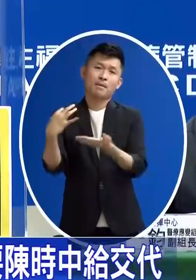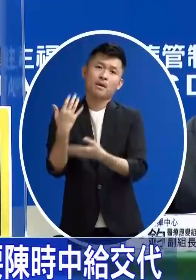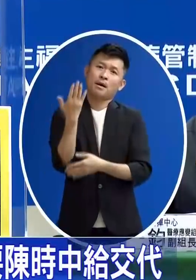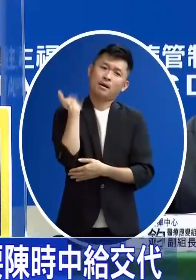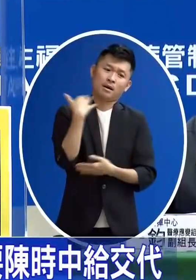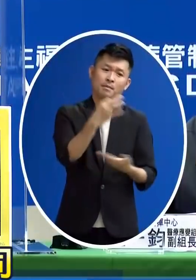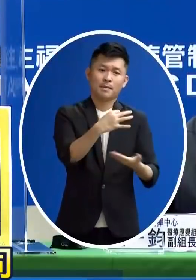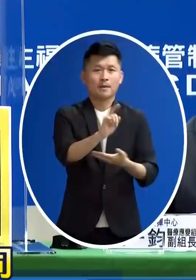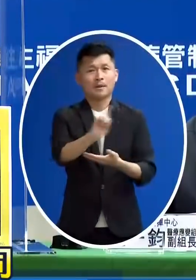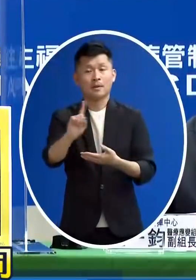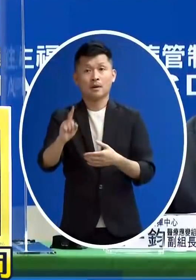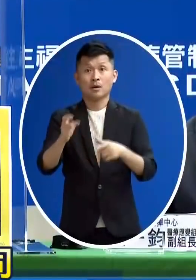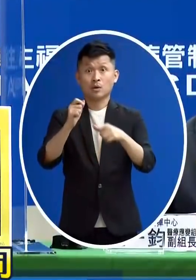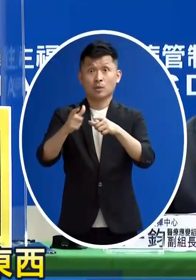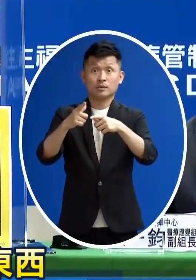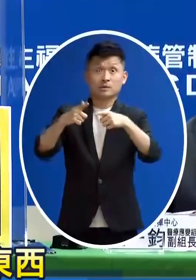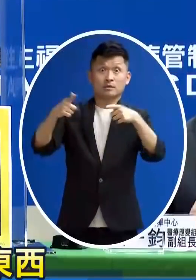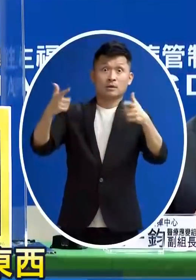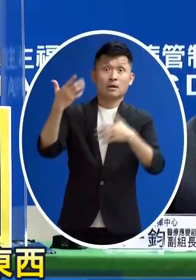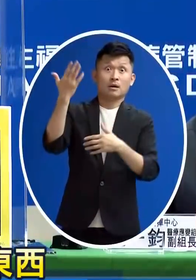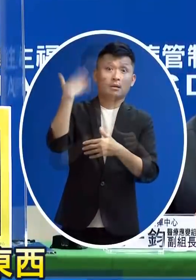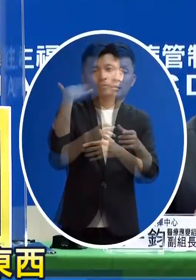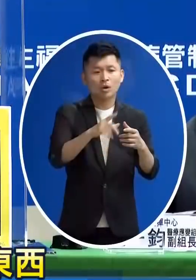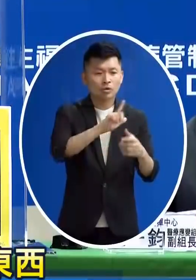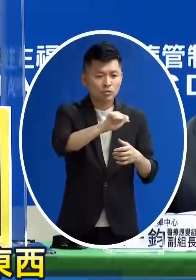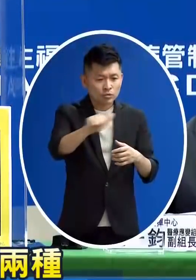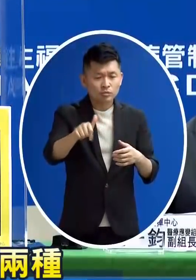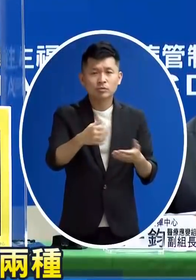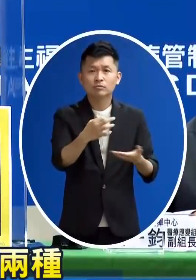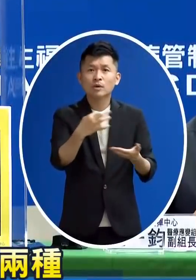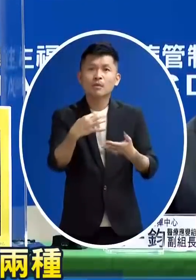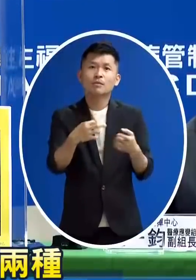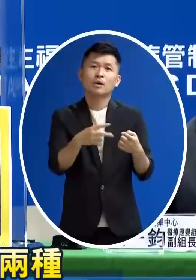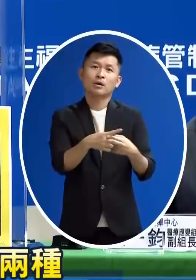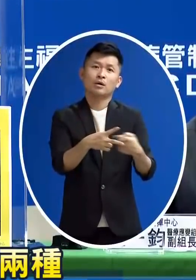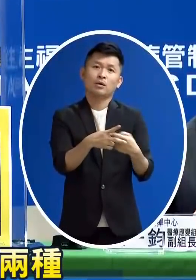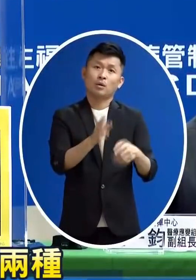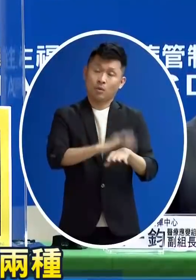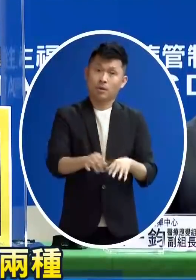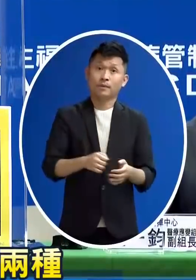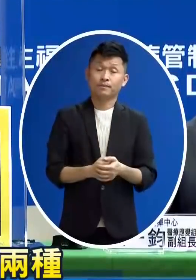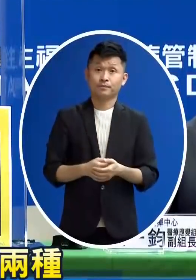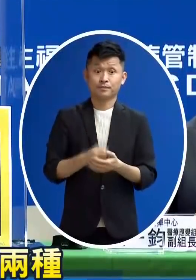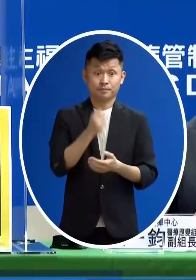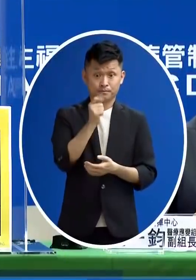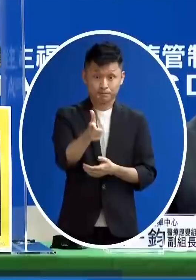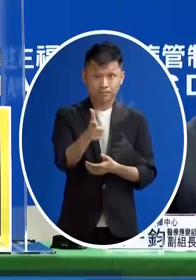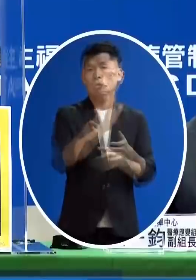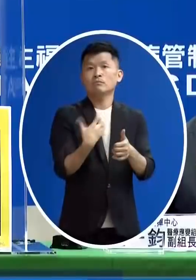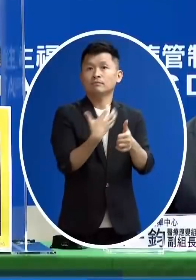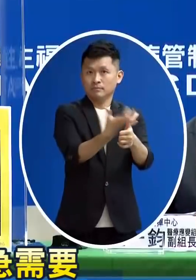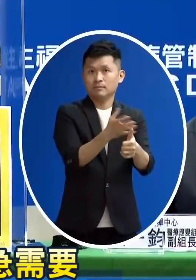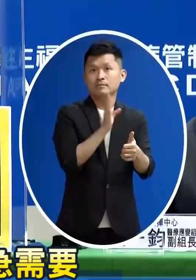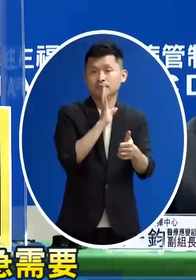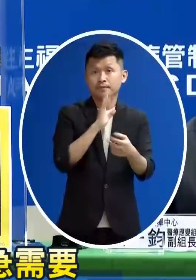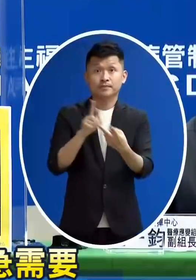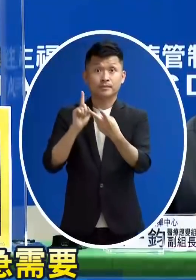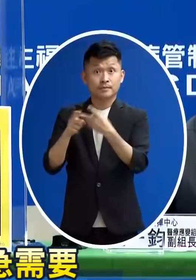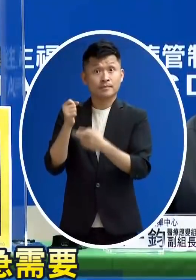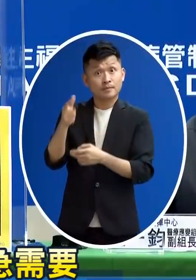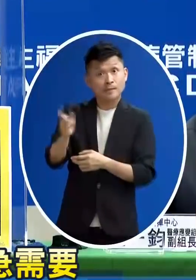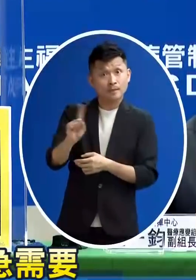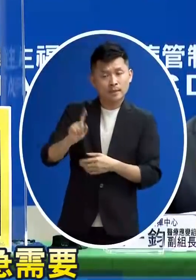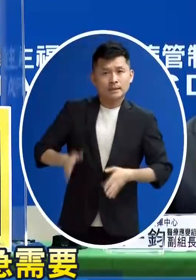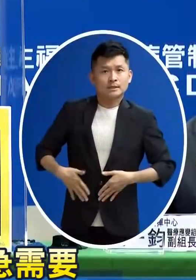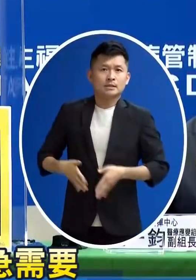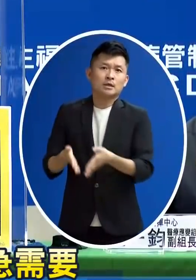代。 任何一家大公司，他都有可能卖小东西。我们的采购大概分作2种，一种是信誉，另外一种采购是